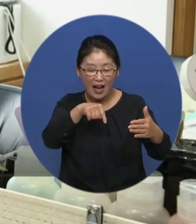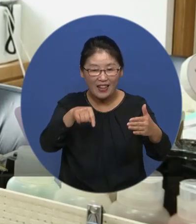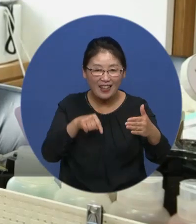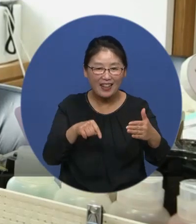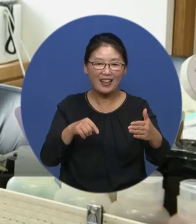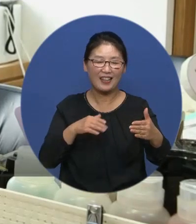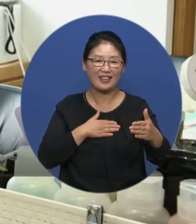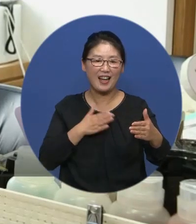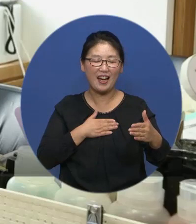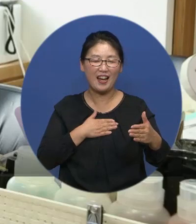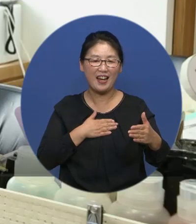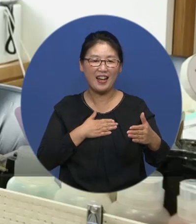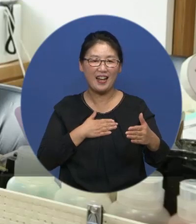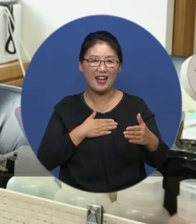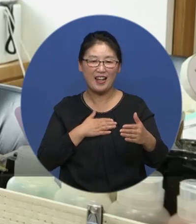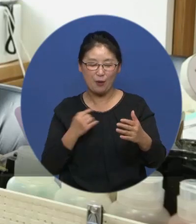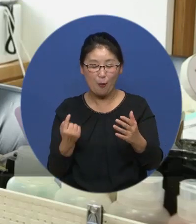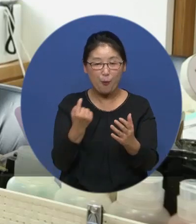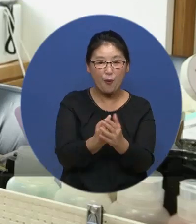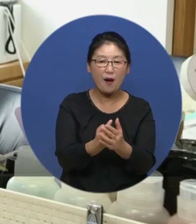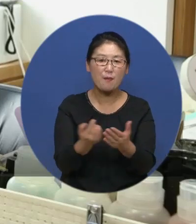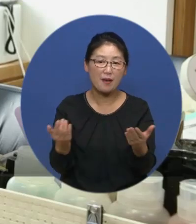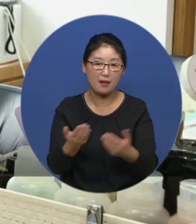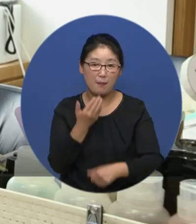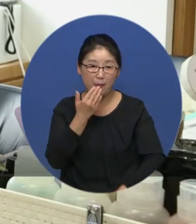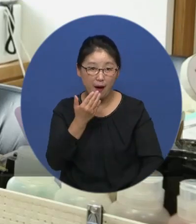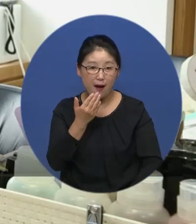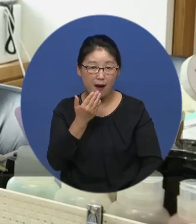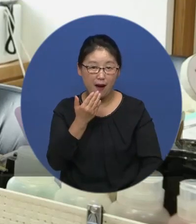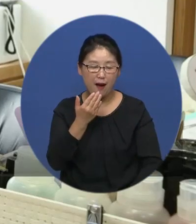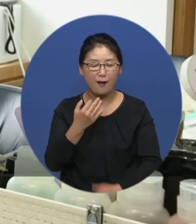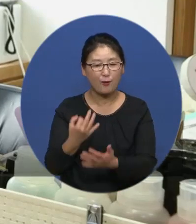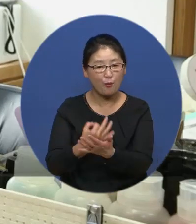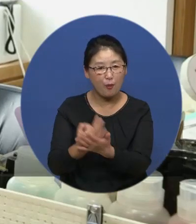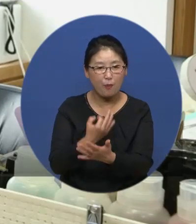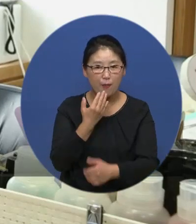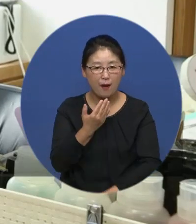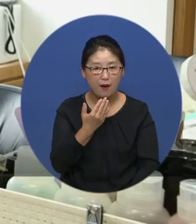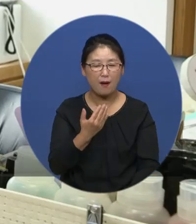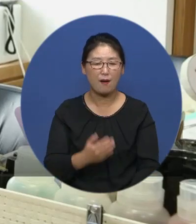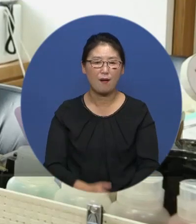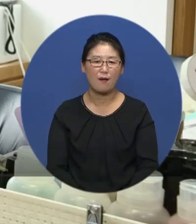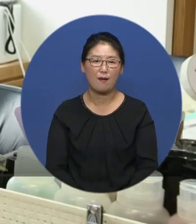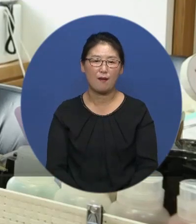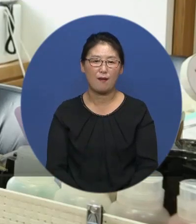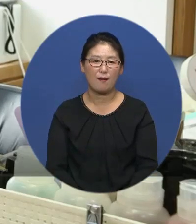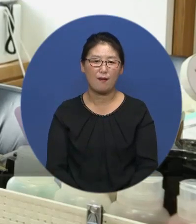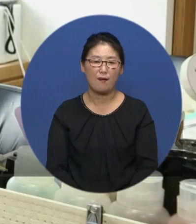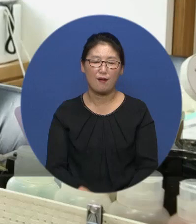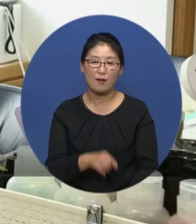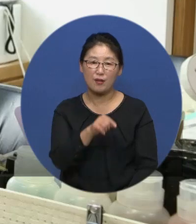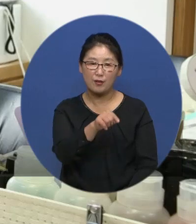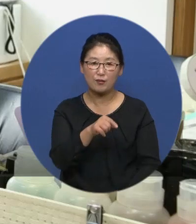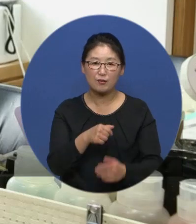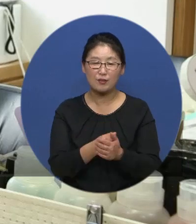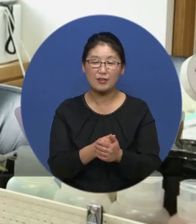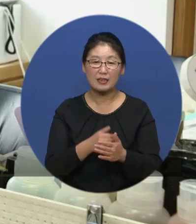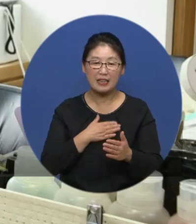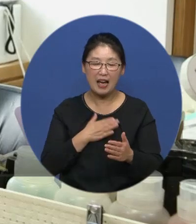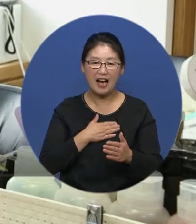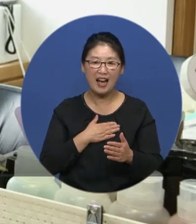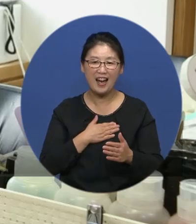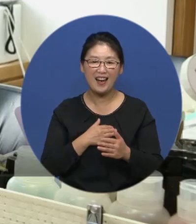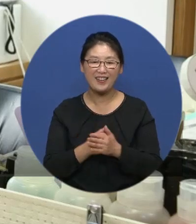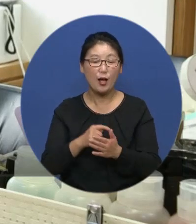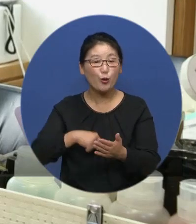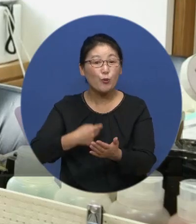한 일원으로서 일할 수 있고 돈을 벌 수 있고 한 명이 독립된 그런 사람이 될 수 있다는 거에